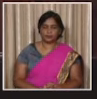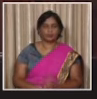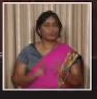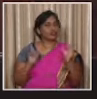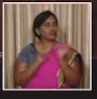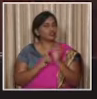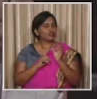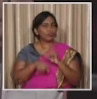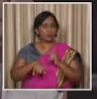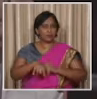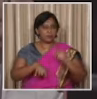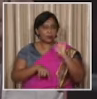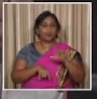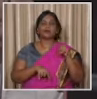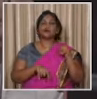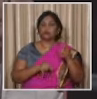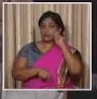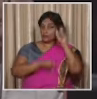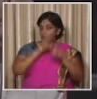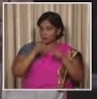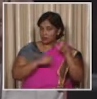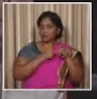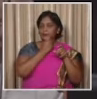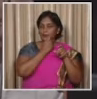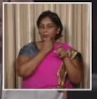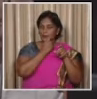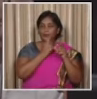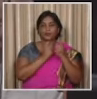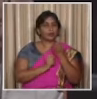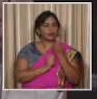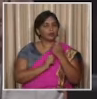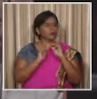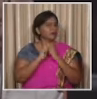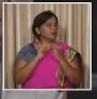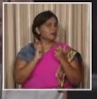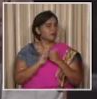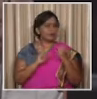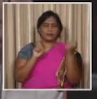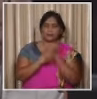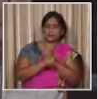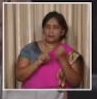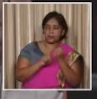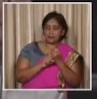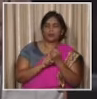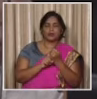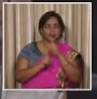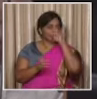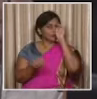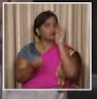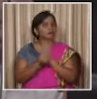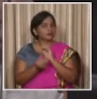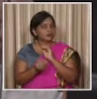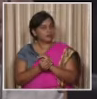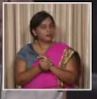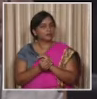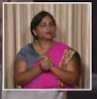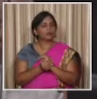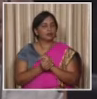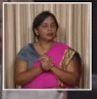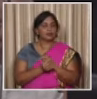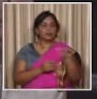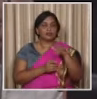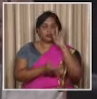දිලිඳු අවධානමට ලක්විය හැකි පිරිස් ආර්ථික අර්බුදයේ බලපෑම්වලින් ආරක්ෂා කිරීමට